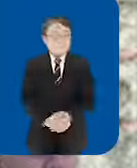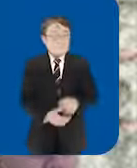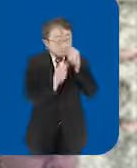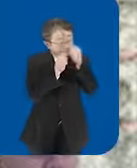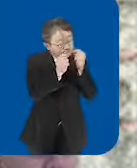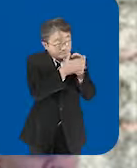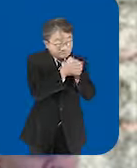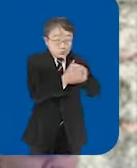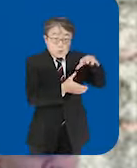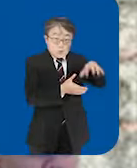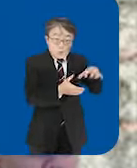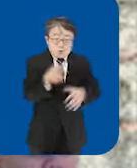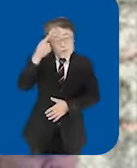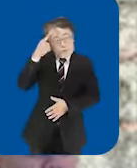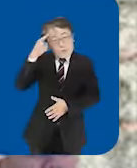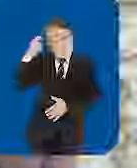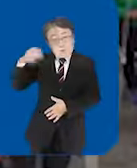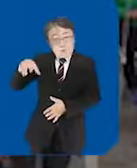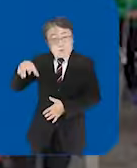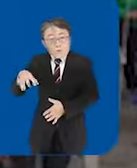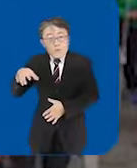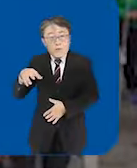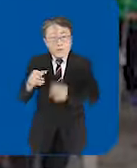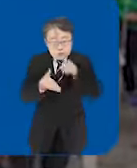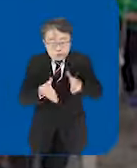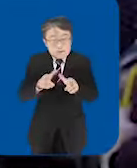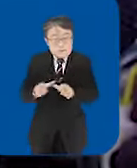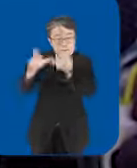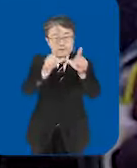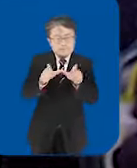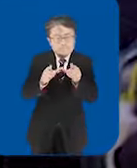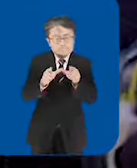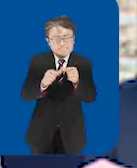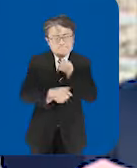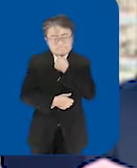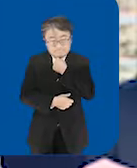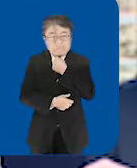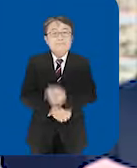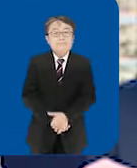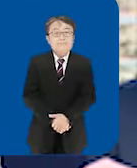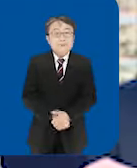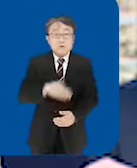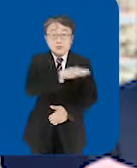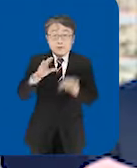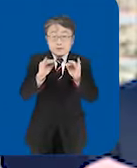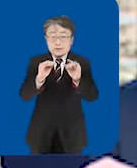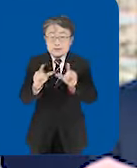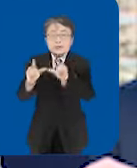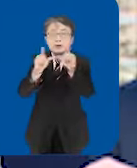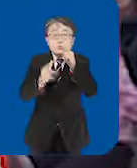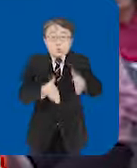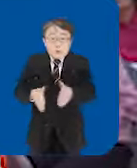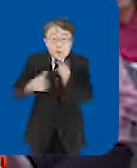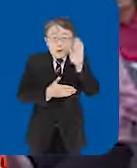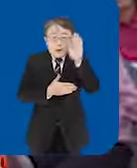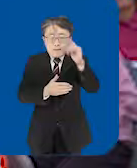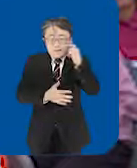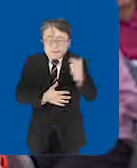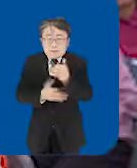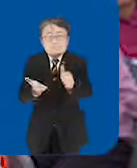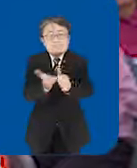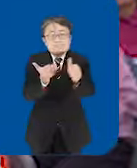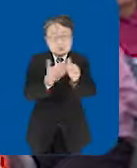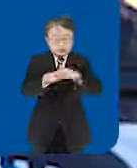신속한 공간이자 추억의 공간이기도 하는 도랑들을 살리고자 하는 우리의 땅 합읍면 도랑을 푸르고